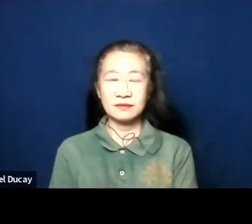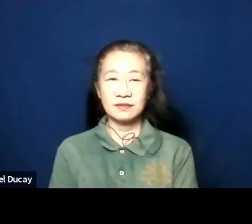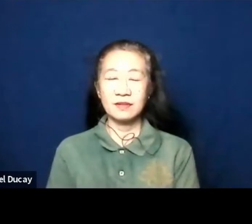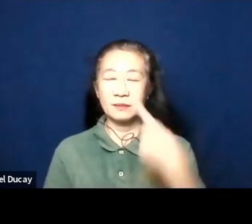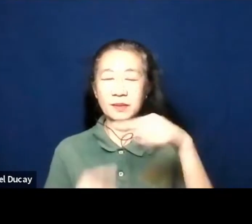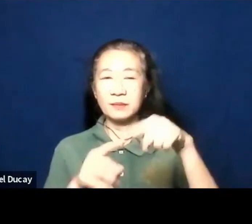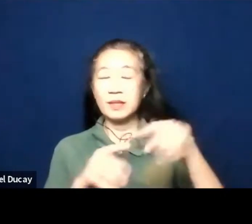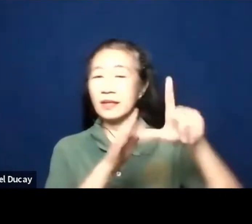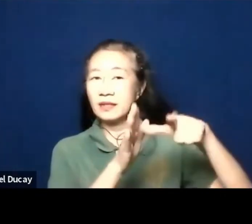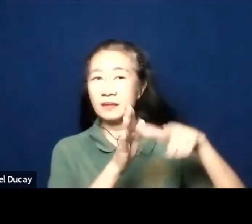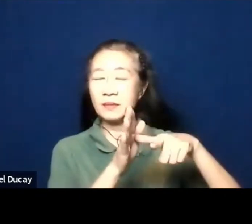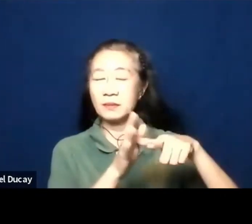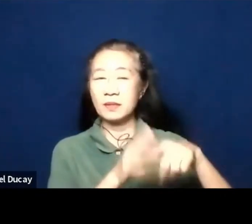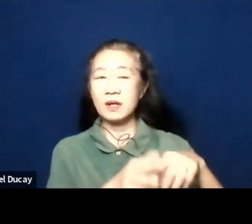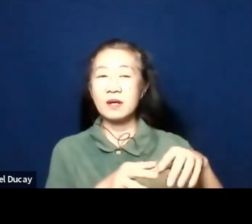Siguro mga 3 o'clock.